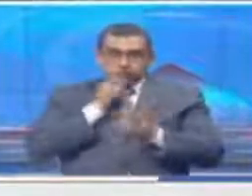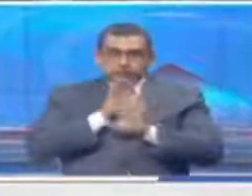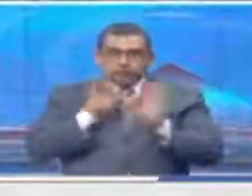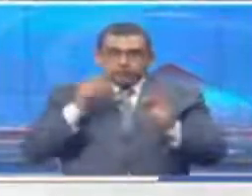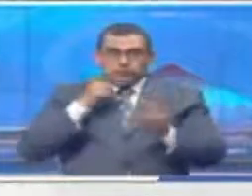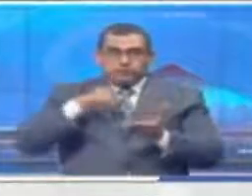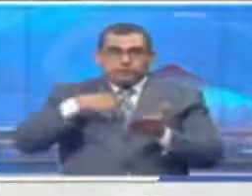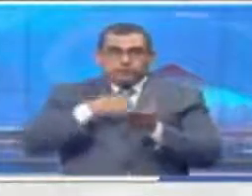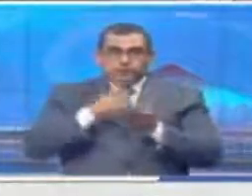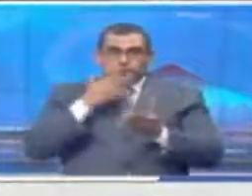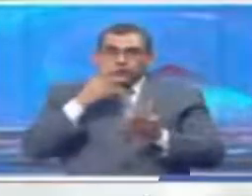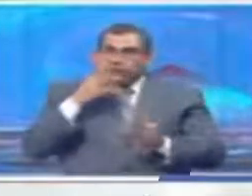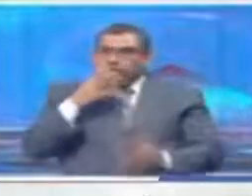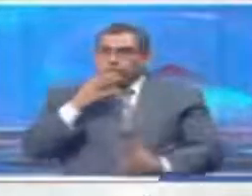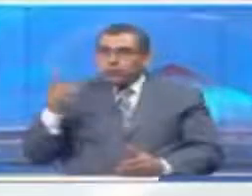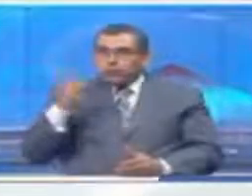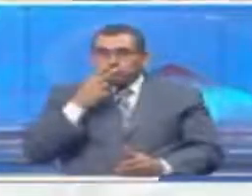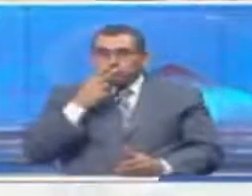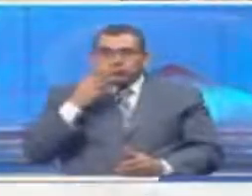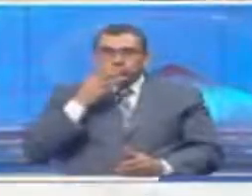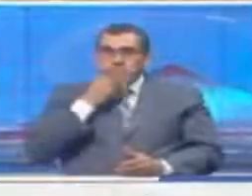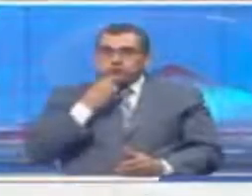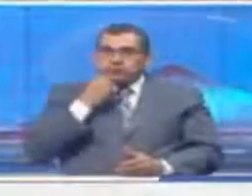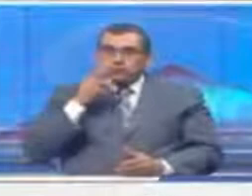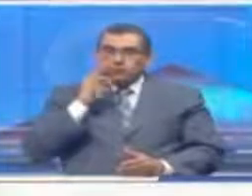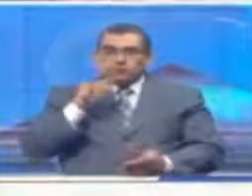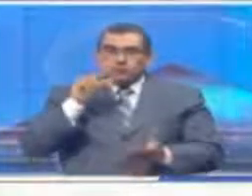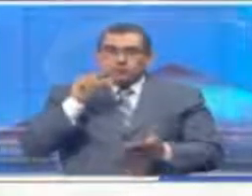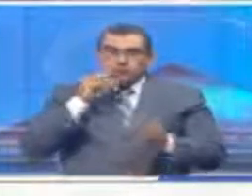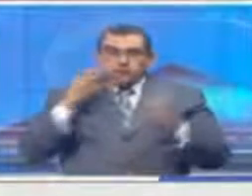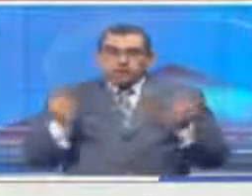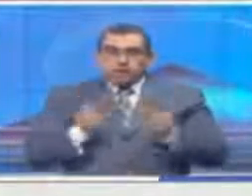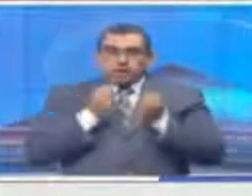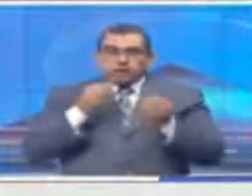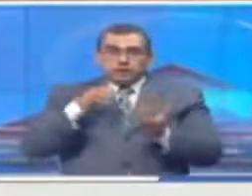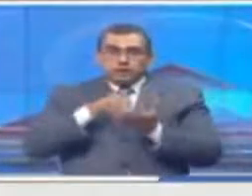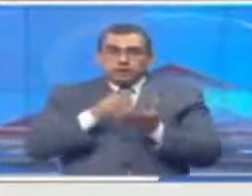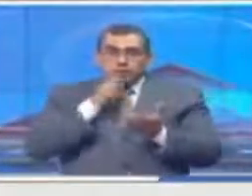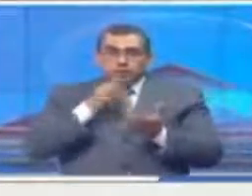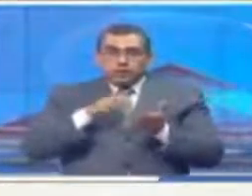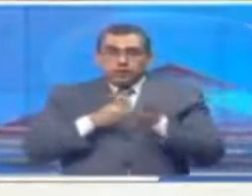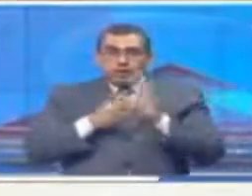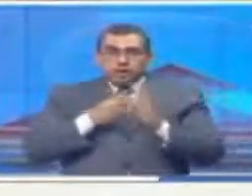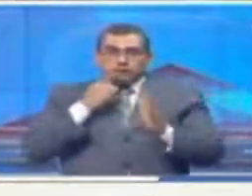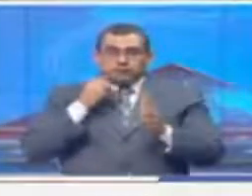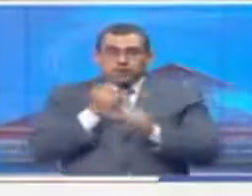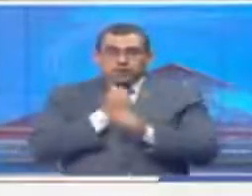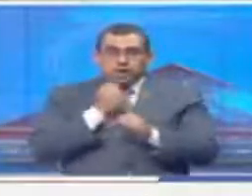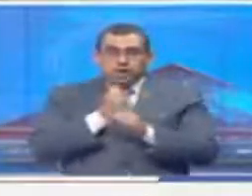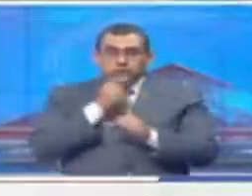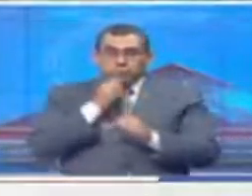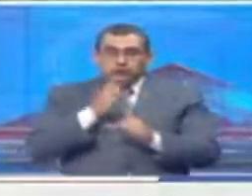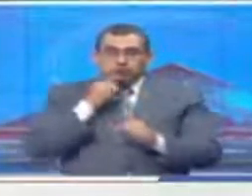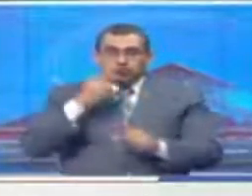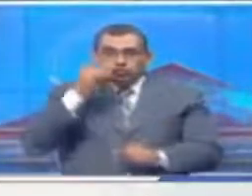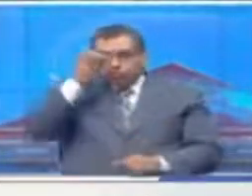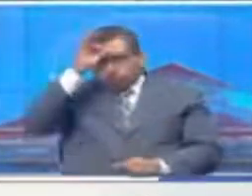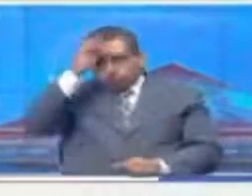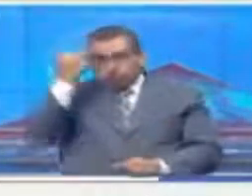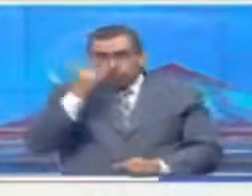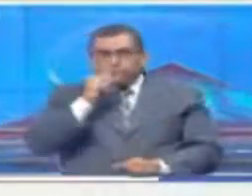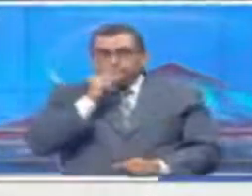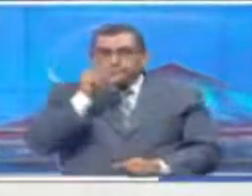الشباب إعجابهم الكبير ببرامج التدريب بخاصة المتعلقة بإعداد وتأهيل عناصر الشرطة النسائية.